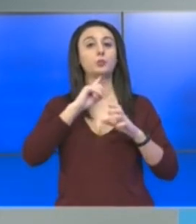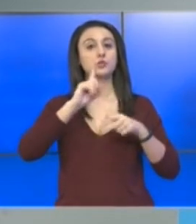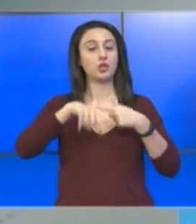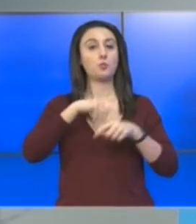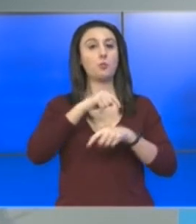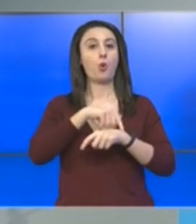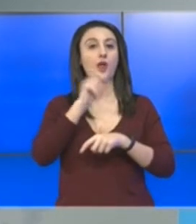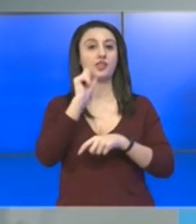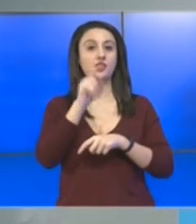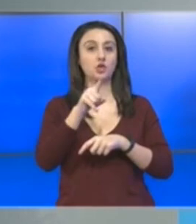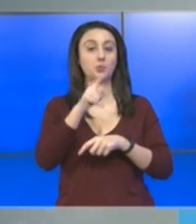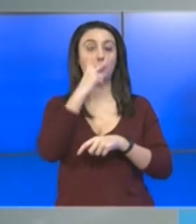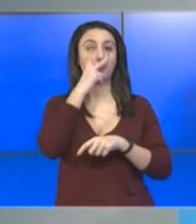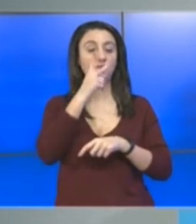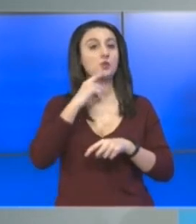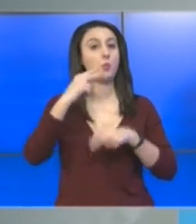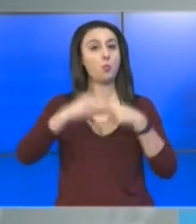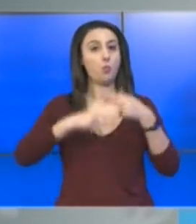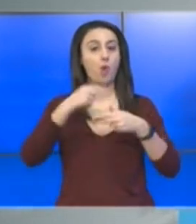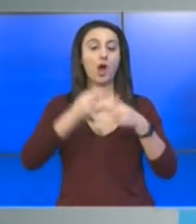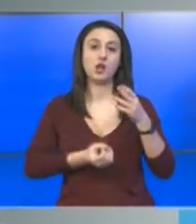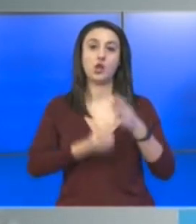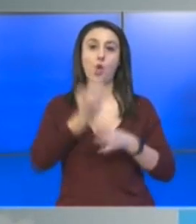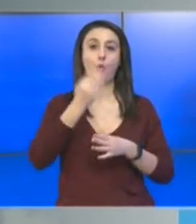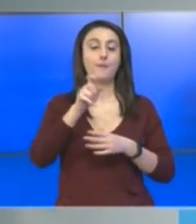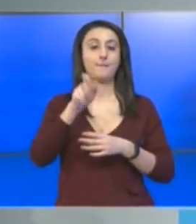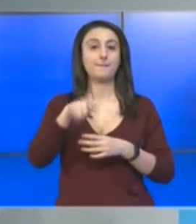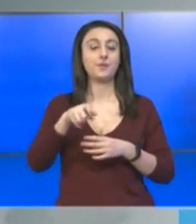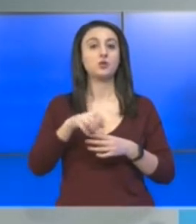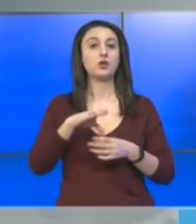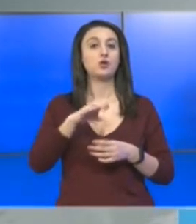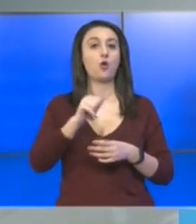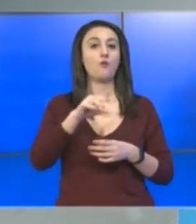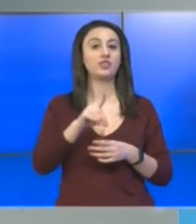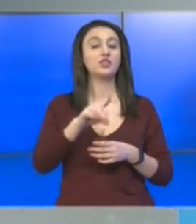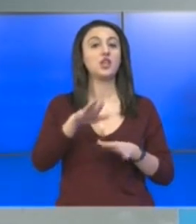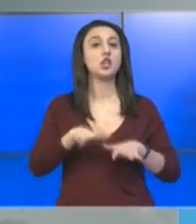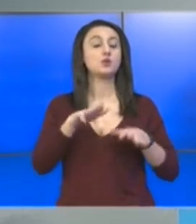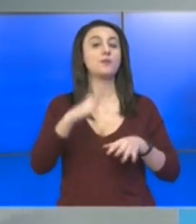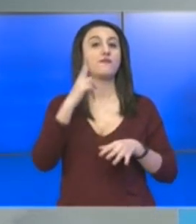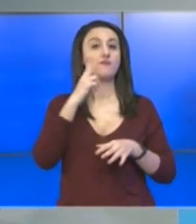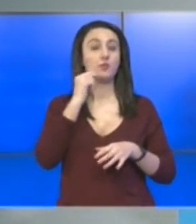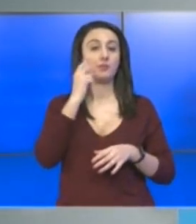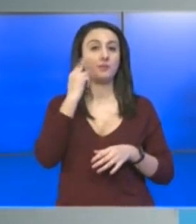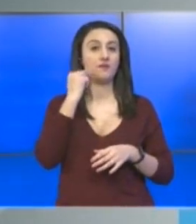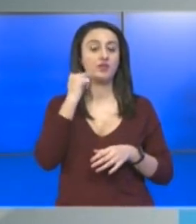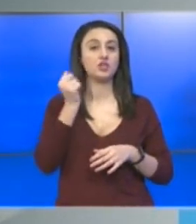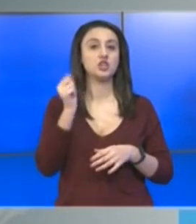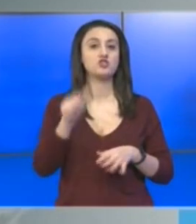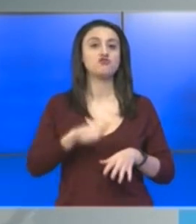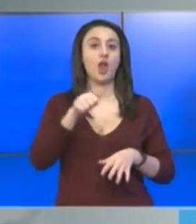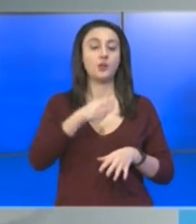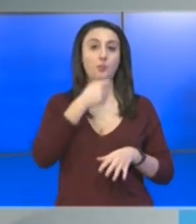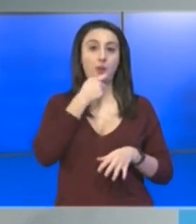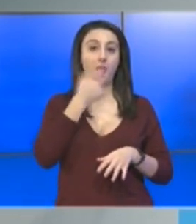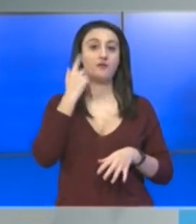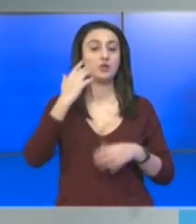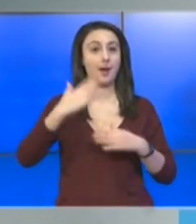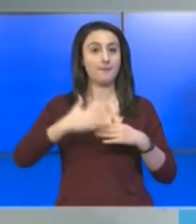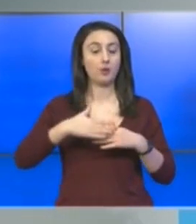privind infectarea, iată că, a unei noi persoane cu COVID-19. Vorbim de o tânără de 16 ani, care s-ar fi aflat